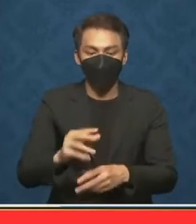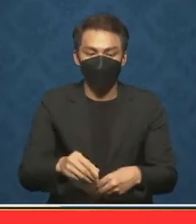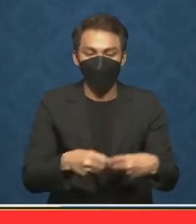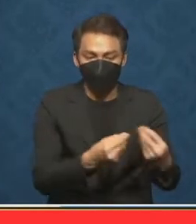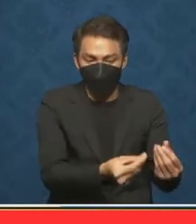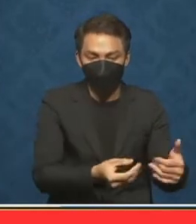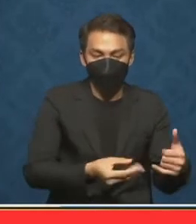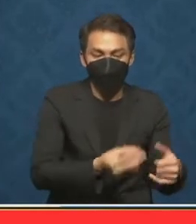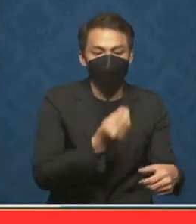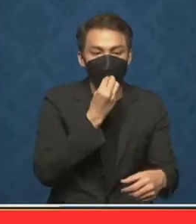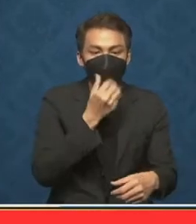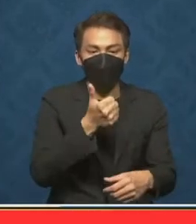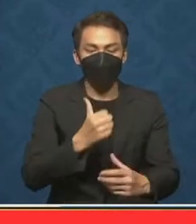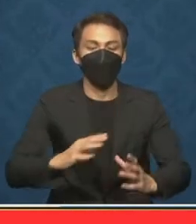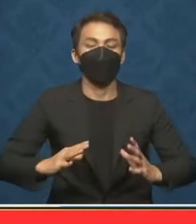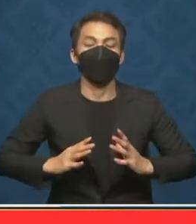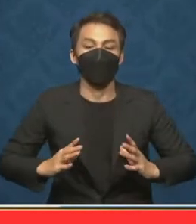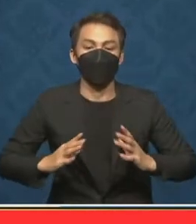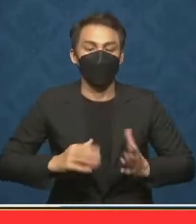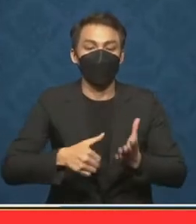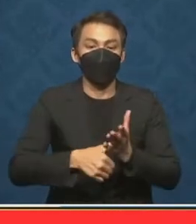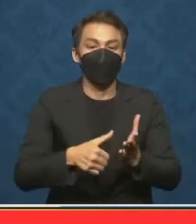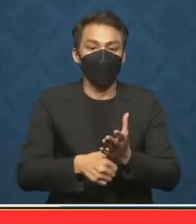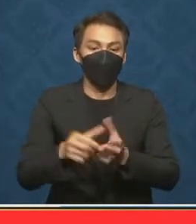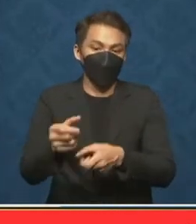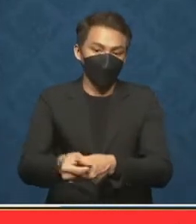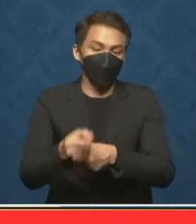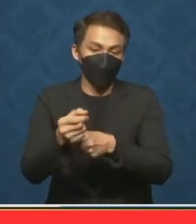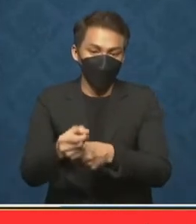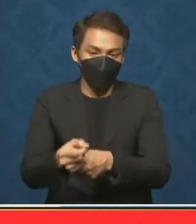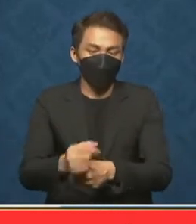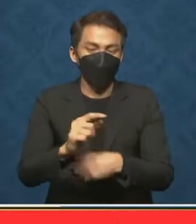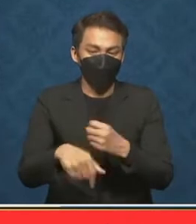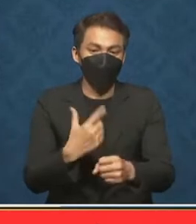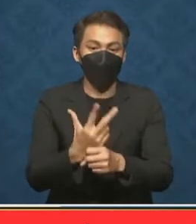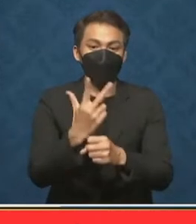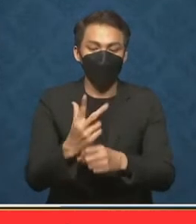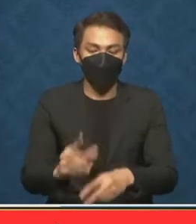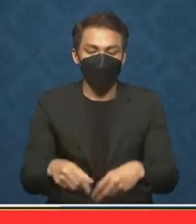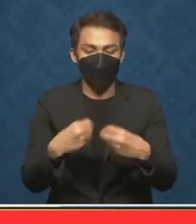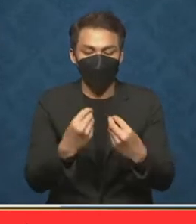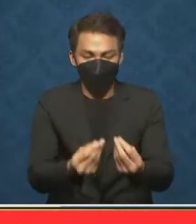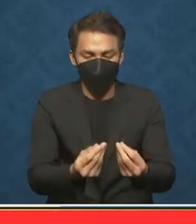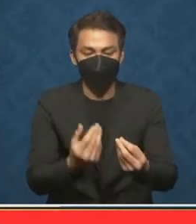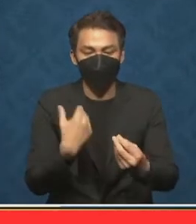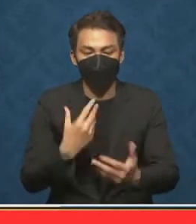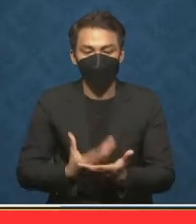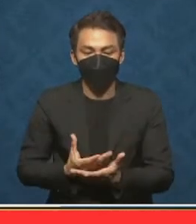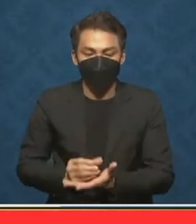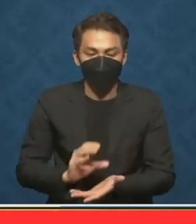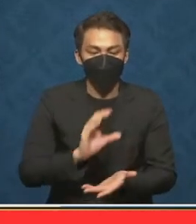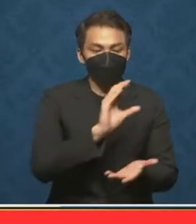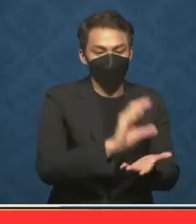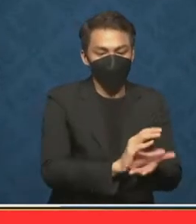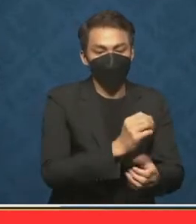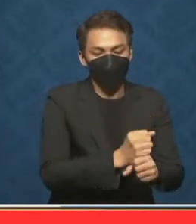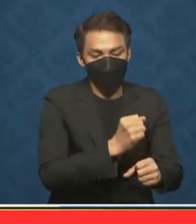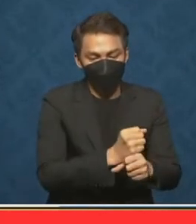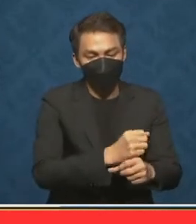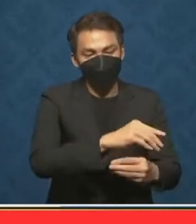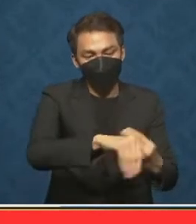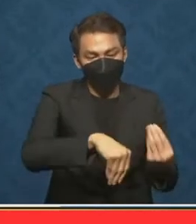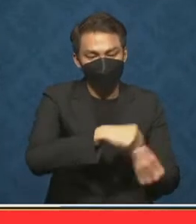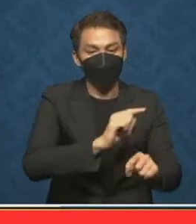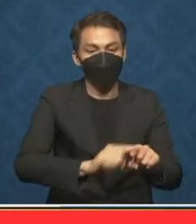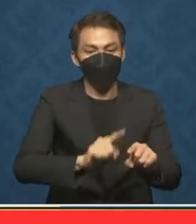เราพัก นี้ท. 3 ปีครัให้เกษตกรมีแงงานครัมีกองทุหมู่บ้านให้ทุนนำเินชีวิตเพื่อลดรายจ่